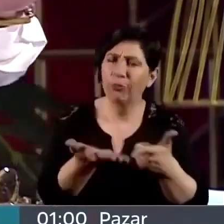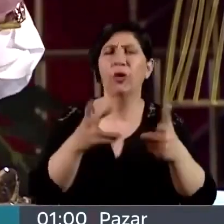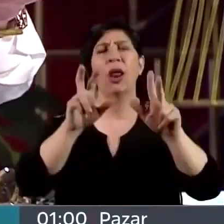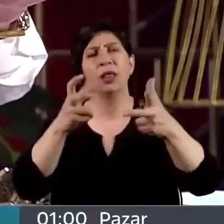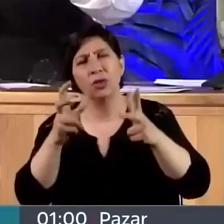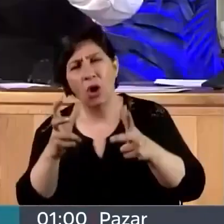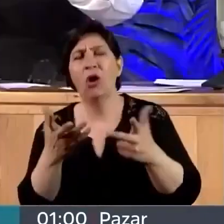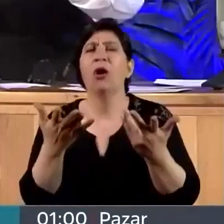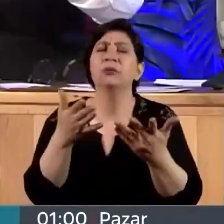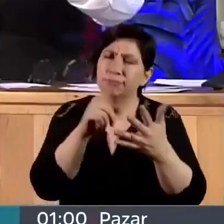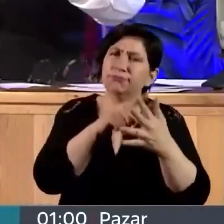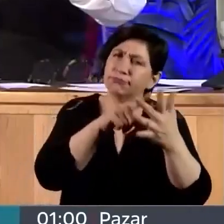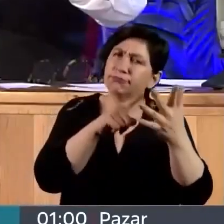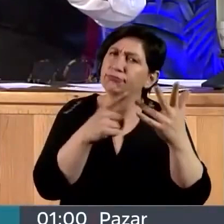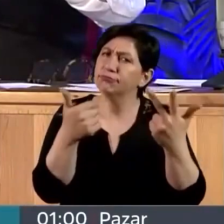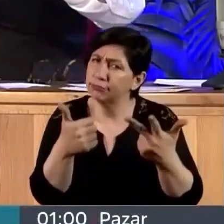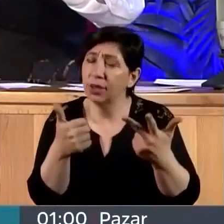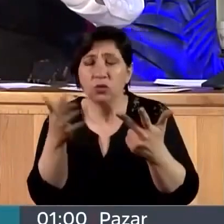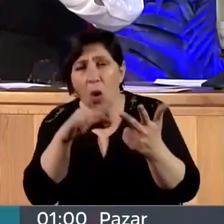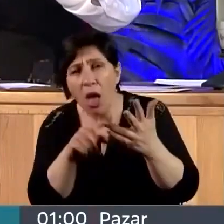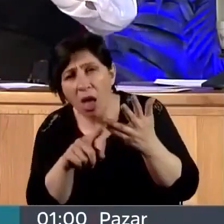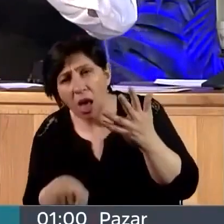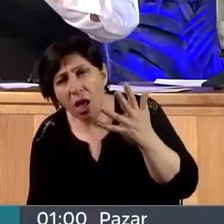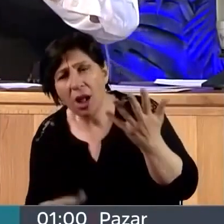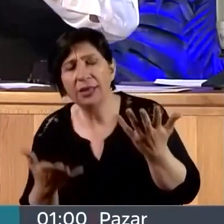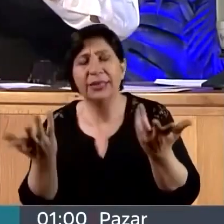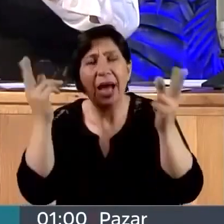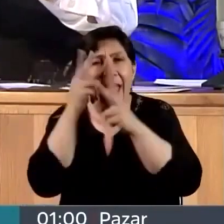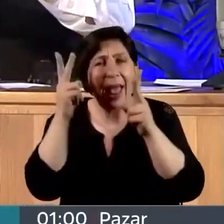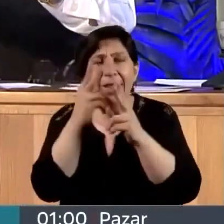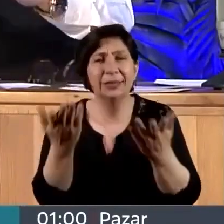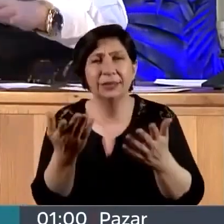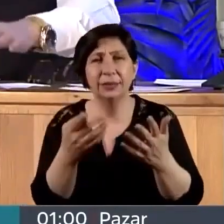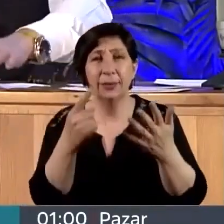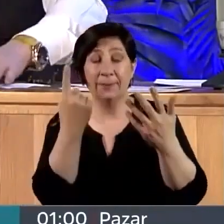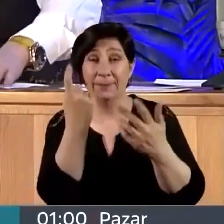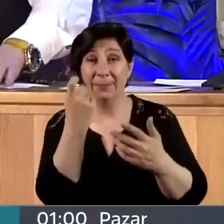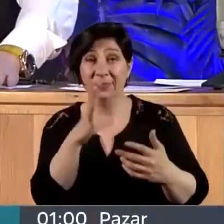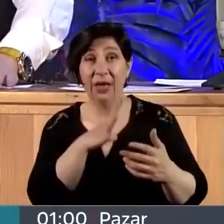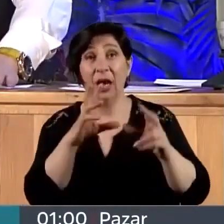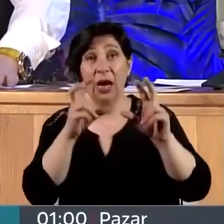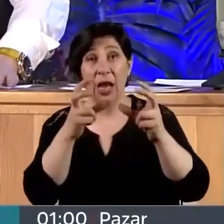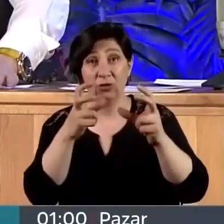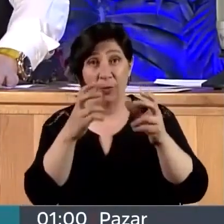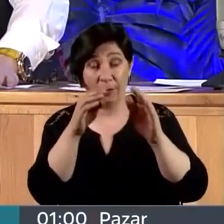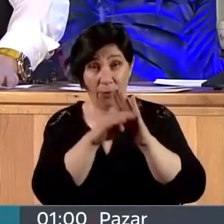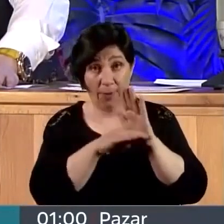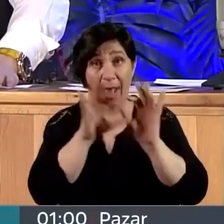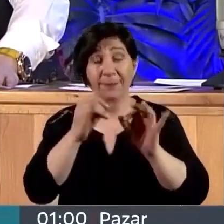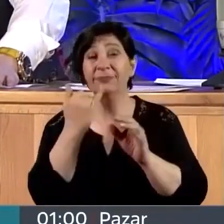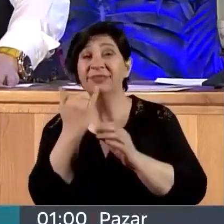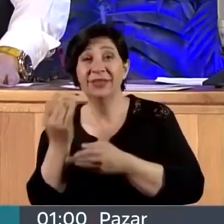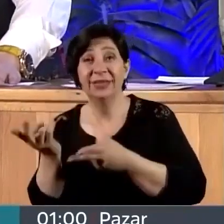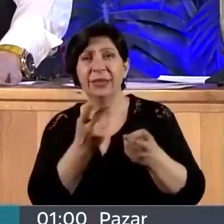radyo iki farklı gösteri ve nasıl bir şey hayal Bir ediyorsun? tane daha var aslında. Ben radyo programım Ravarva'da hep konuk ağırlarım.